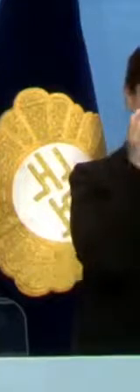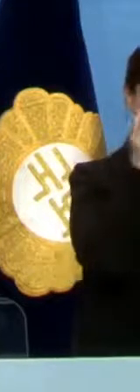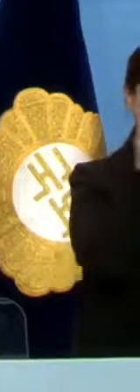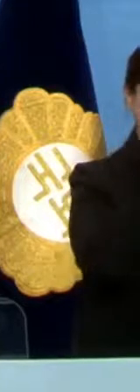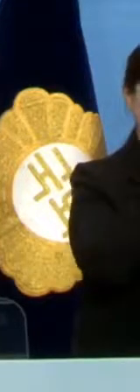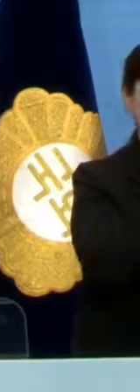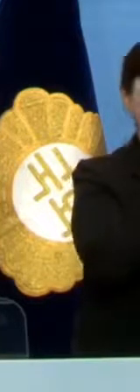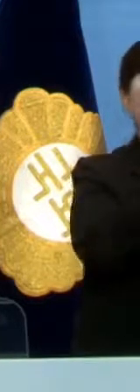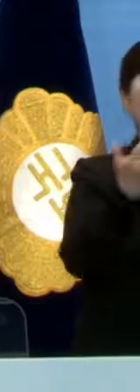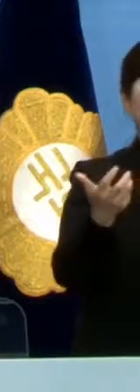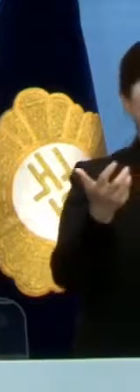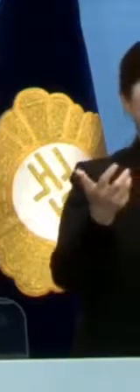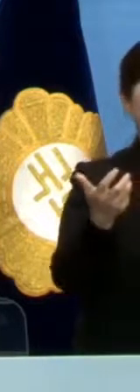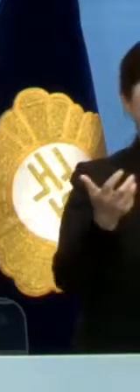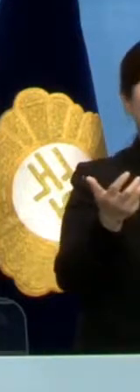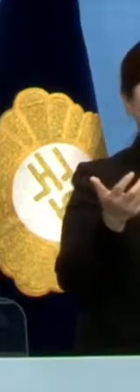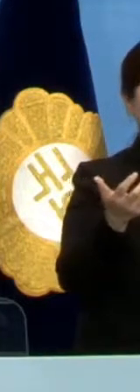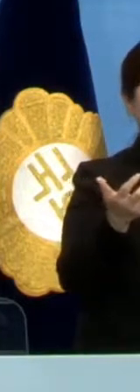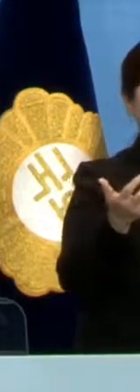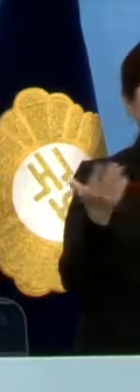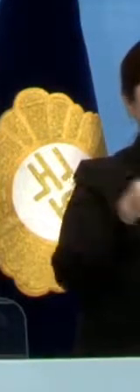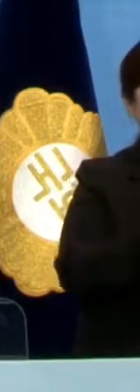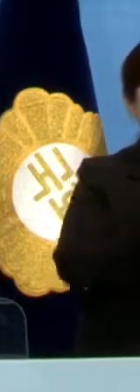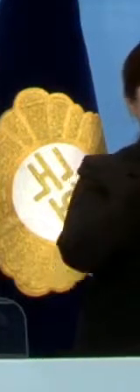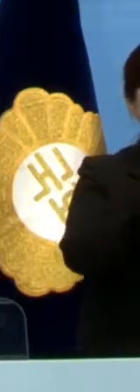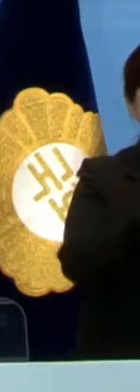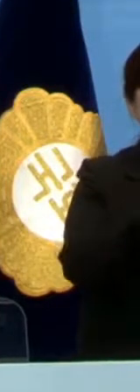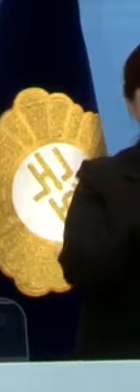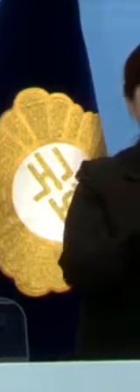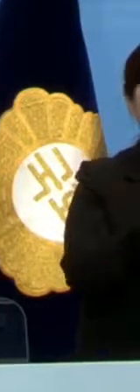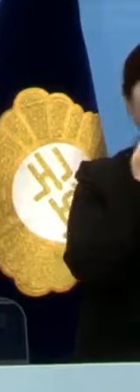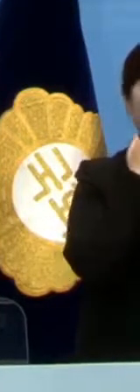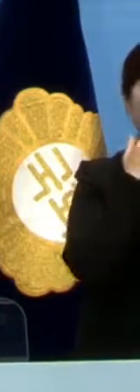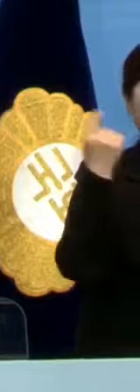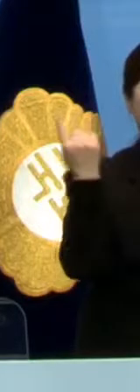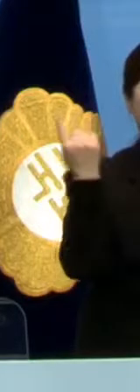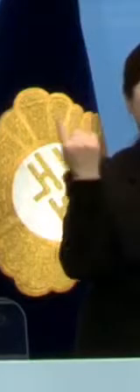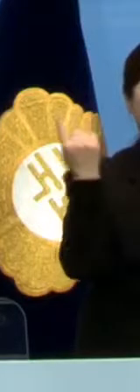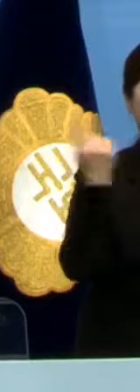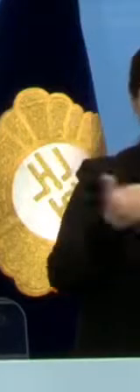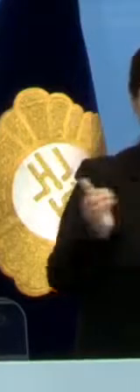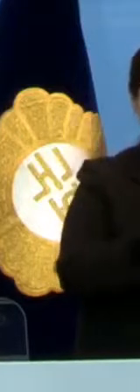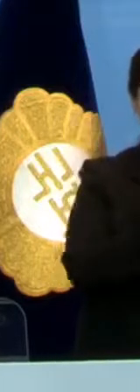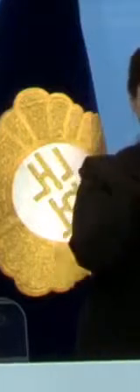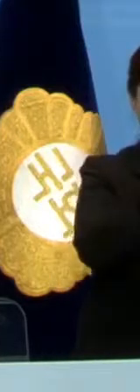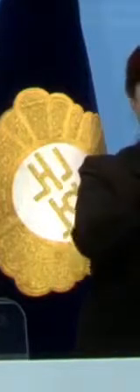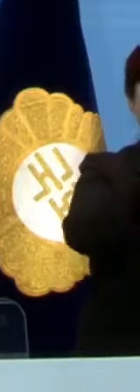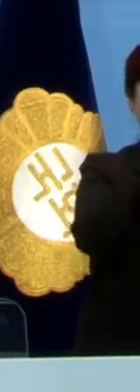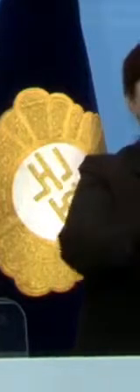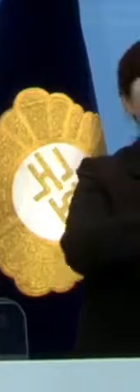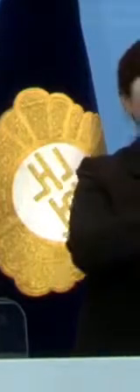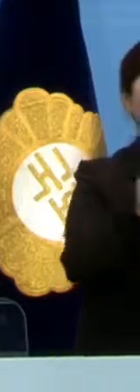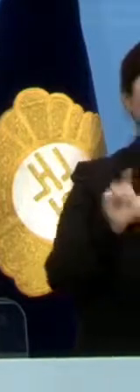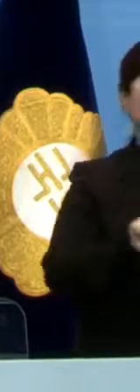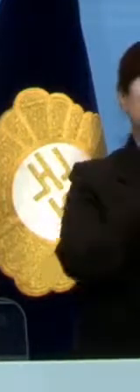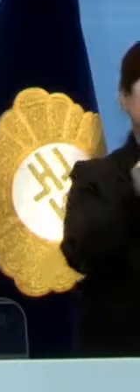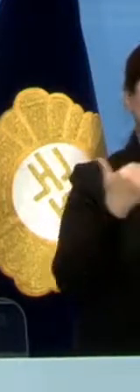떠나서 이제 취직이 돼서 서울로 다시 돌아오기 전까지 부산에서 15년 이상을 자라났는데요.